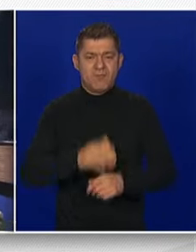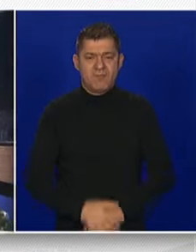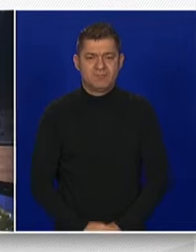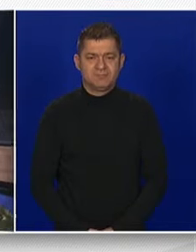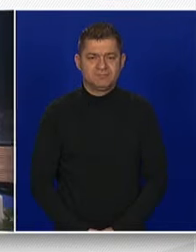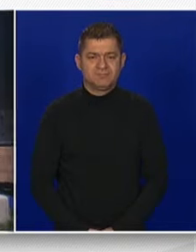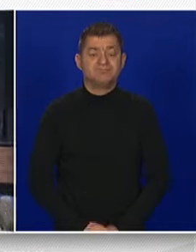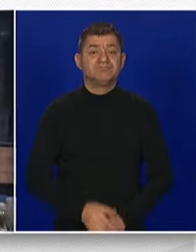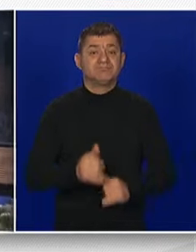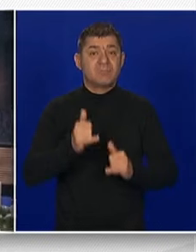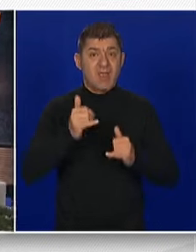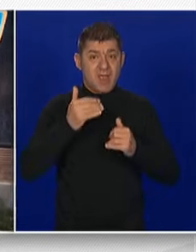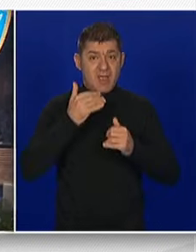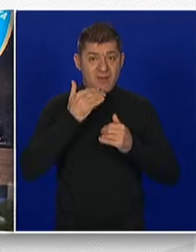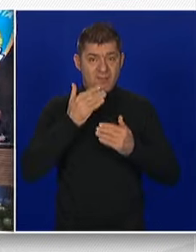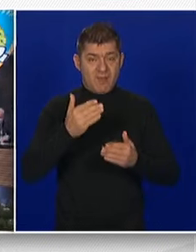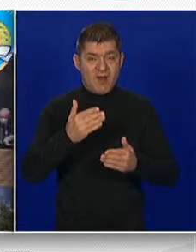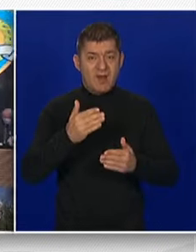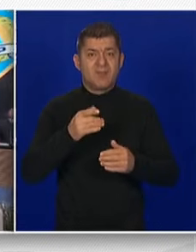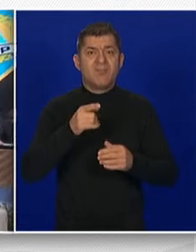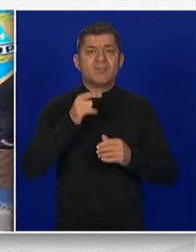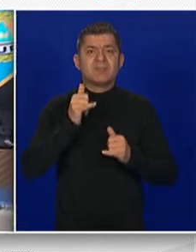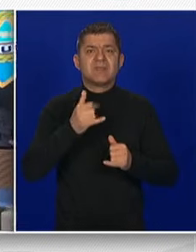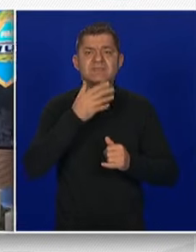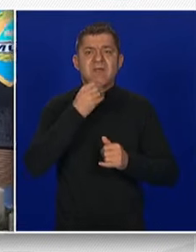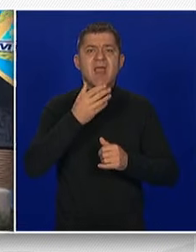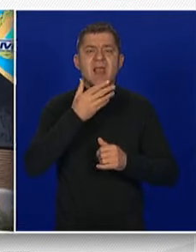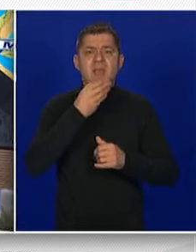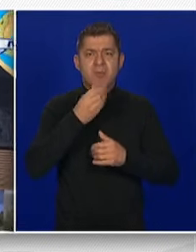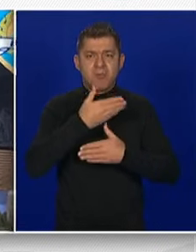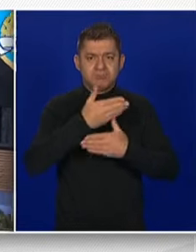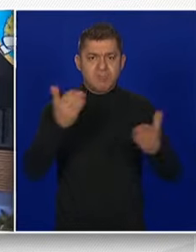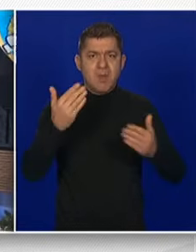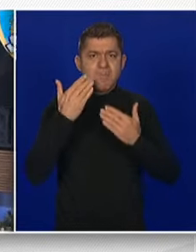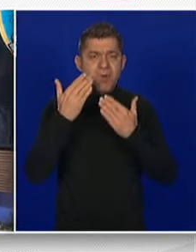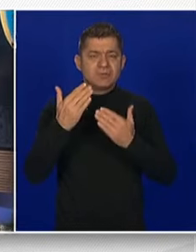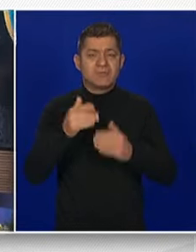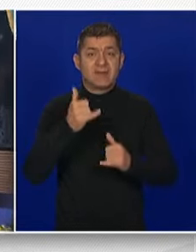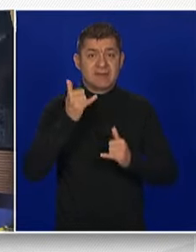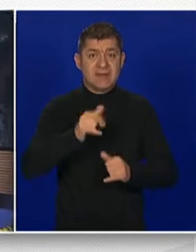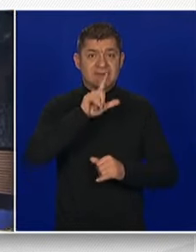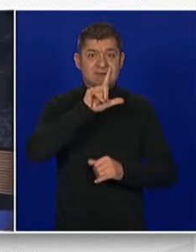gospodine potpredsjedniče, sve vas lijepo pozdravljam. Danas je